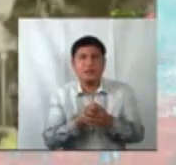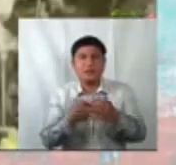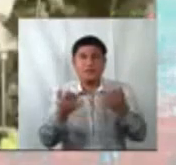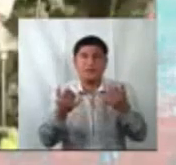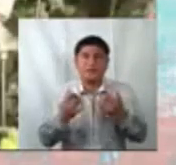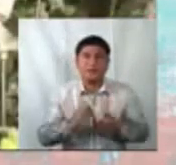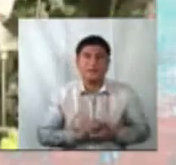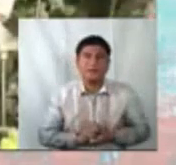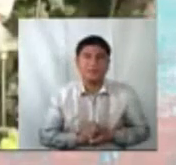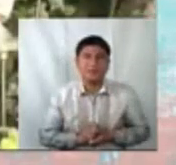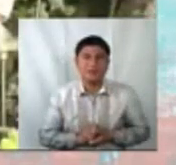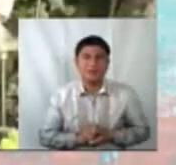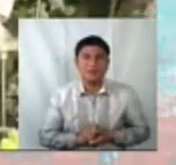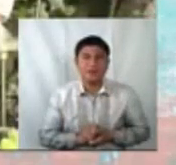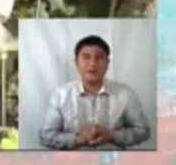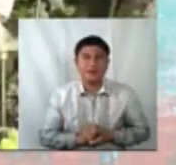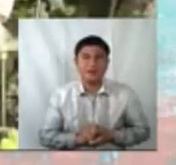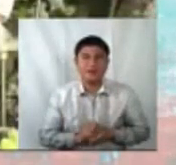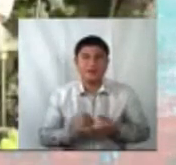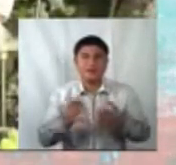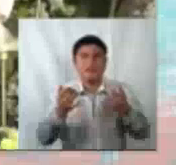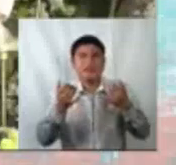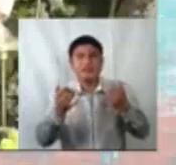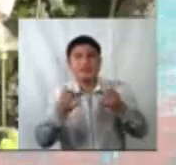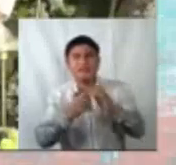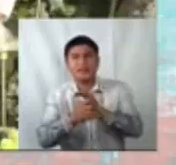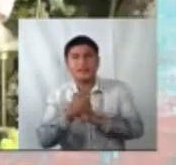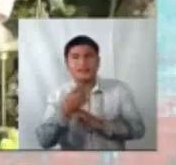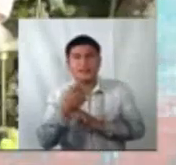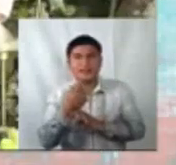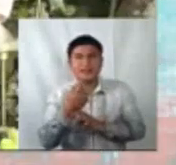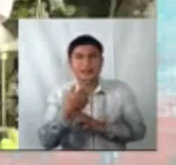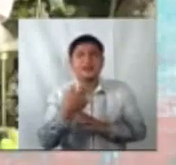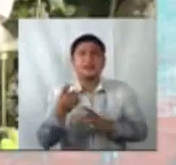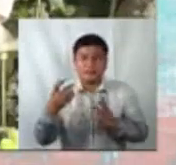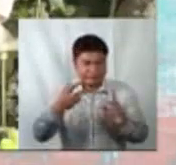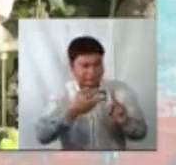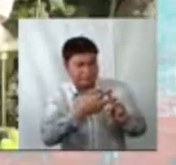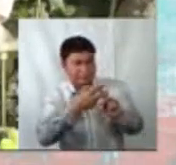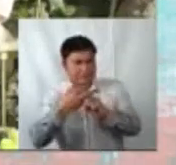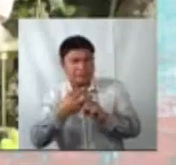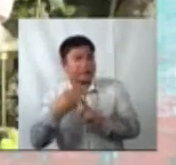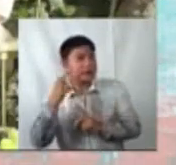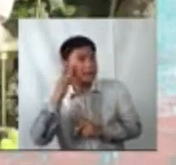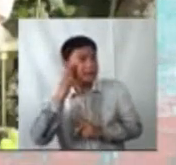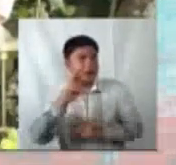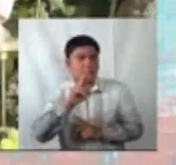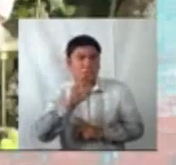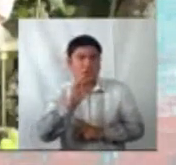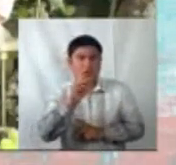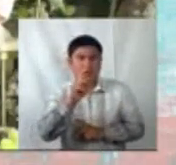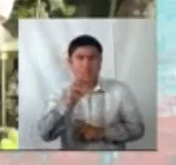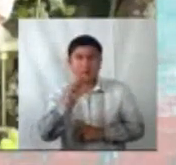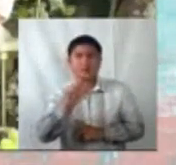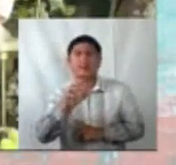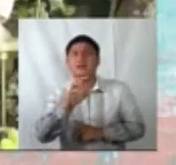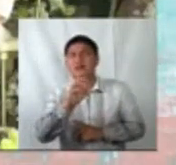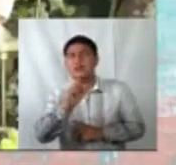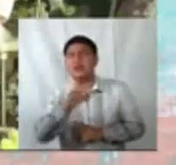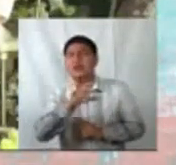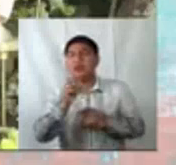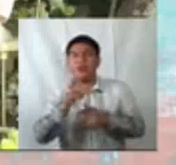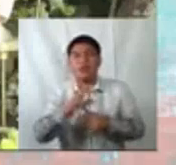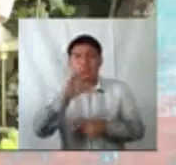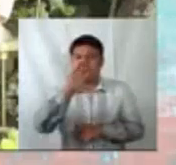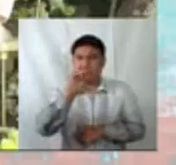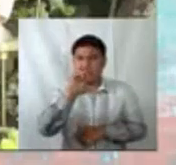Oxfrox mission. You know what I'm saying? Inagaw niya. Inagaw niya kay Rojas at saka kay Usmeña yung credit. Yes.